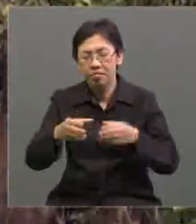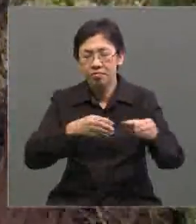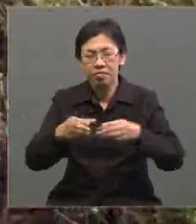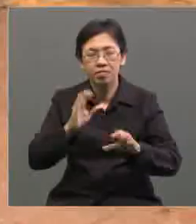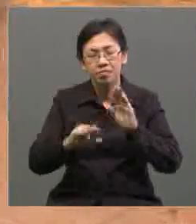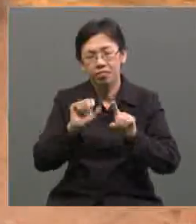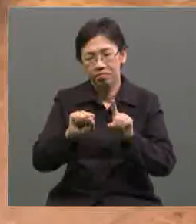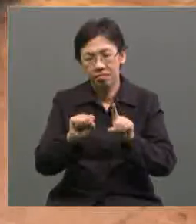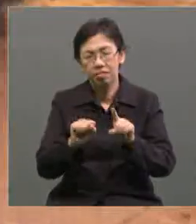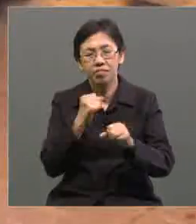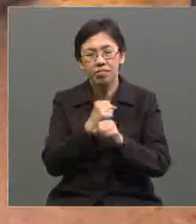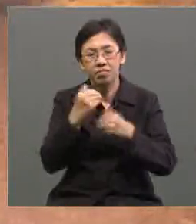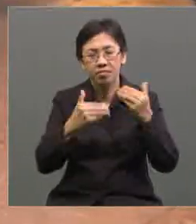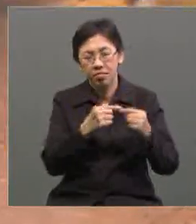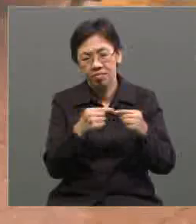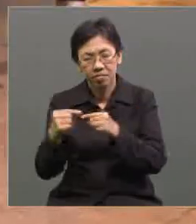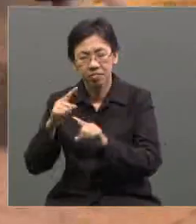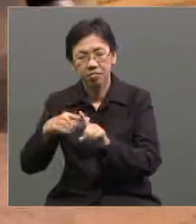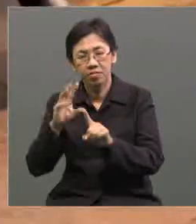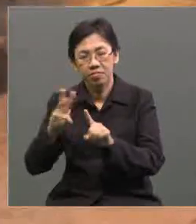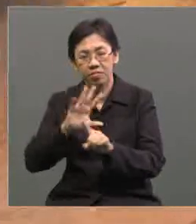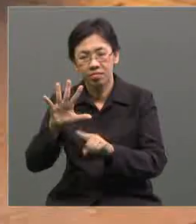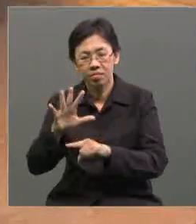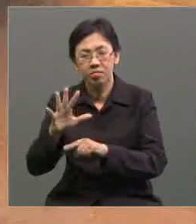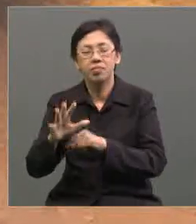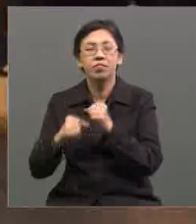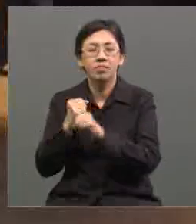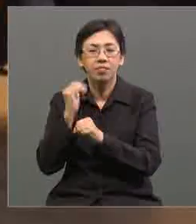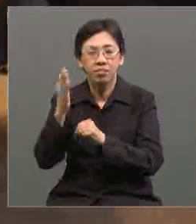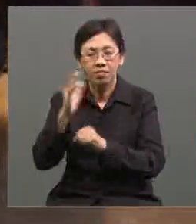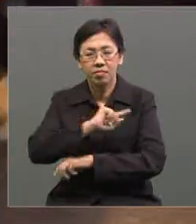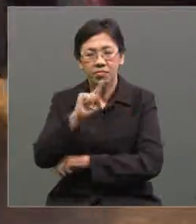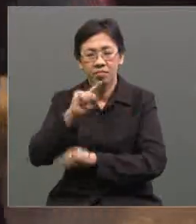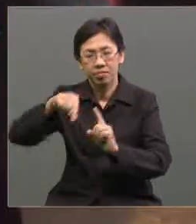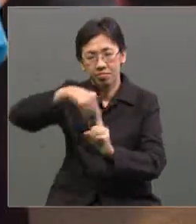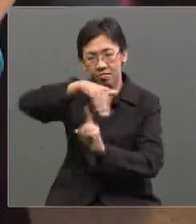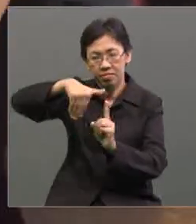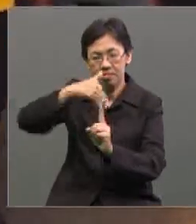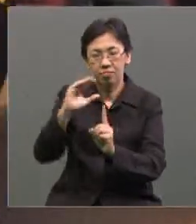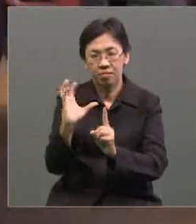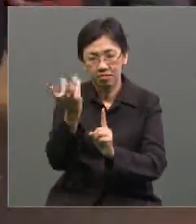แบบนี้ไปจนถึง5มิถุนายนซึ่งก็จะเป็นวันสิ่งแวดล้อมโลกด้วยนี่นะคะ